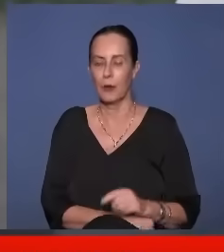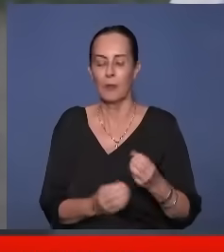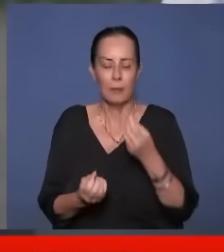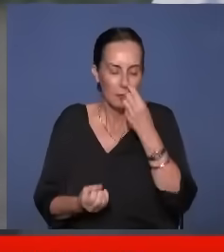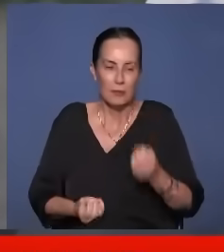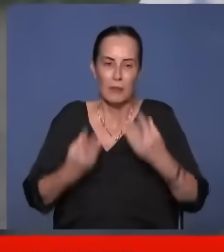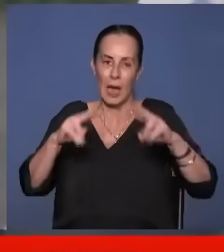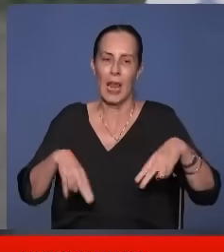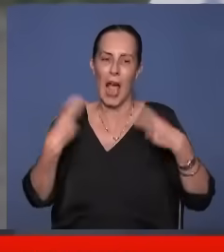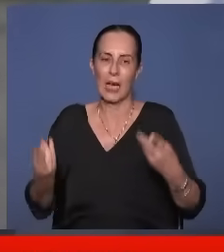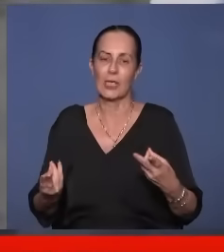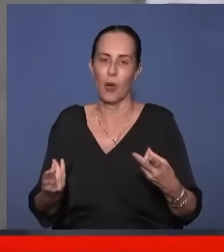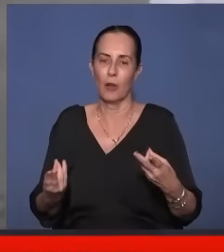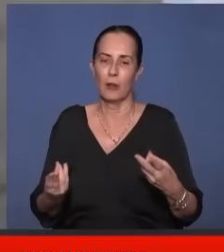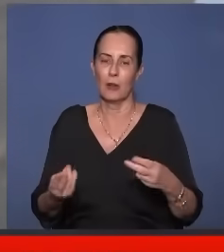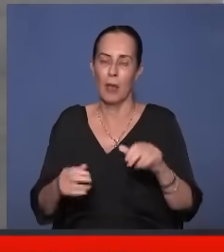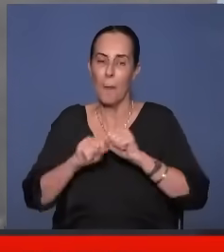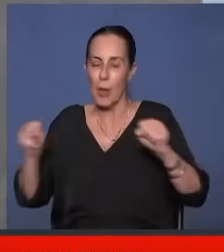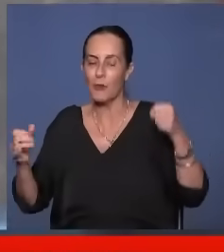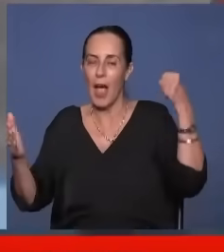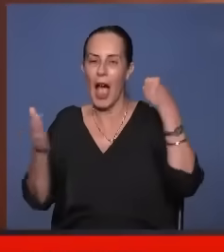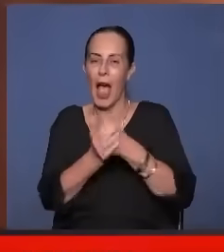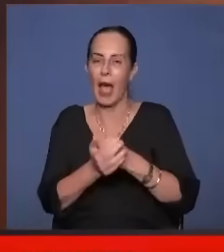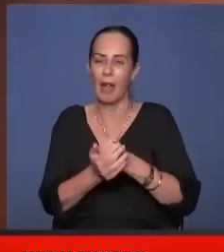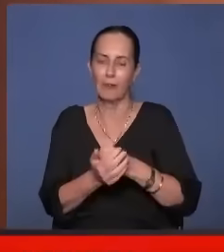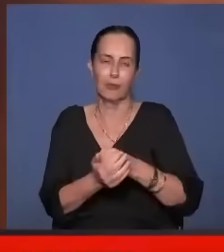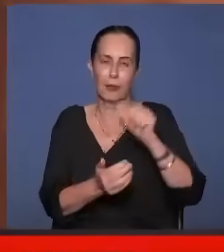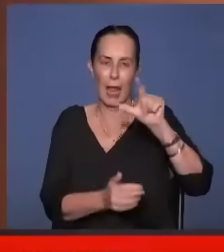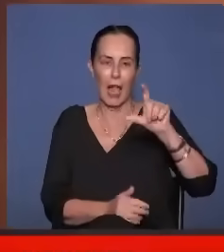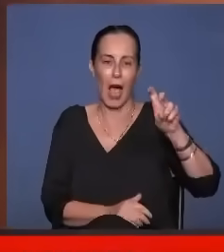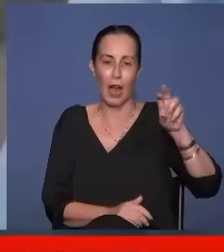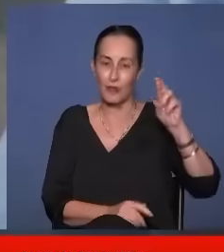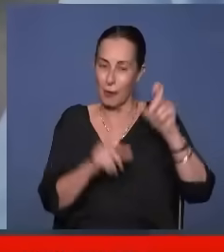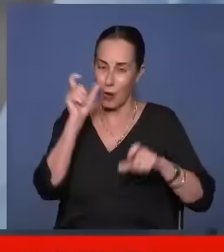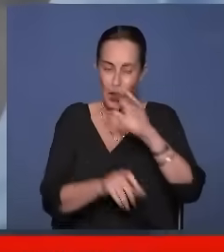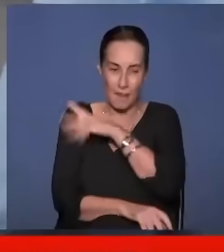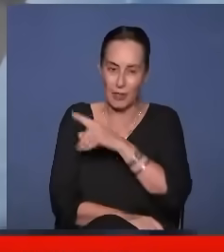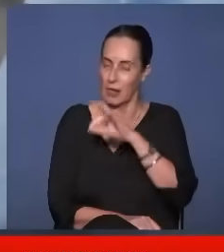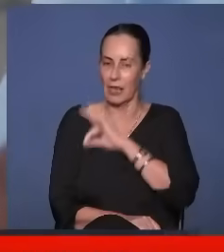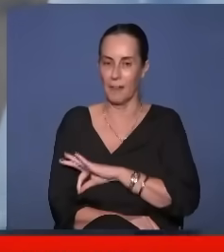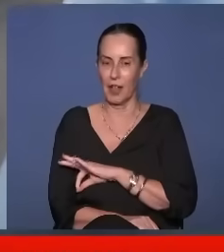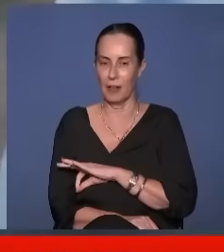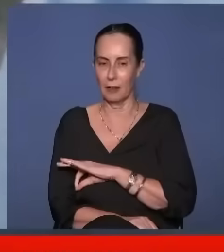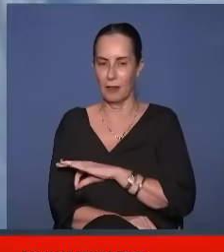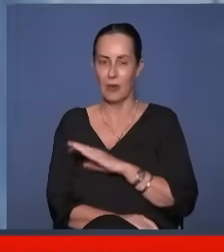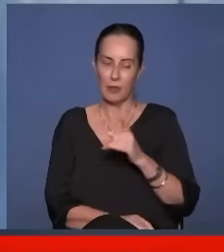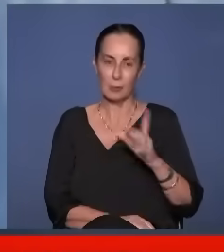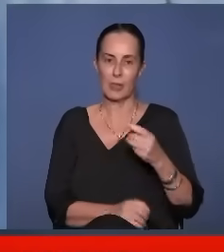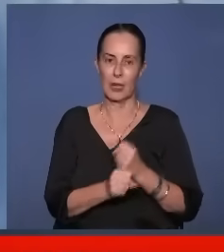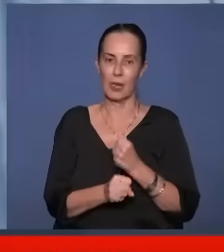את האזור הזה מאשקלון ועד אל הריש, וגם האוכלוסייה הפלסטינית תרוויח. וזה מה שצריך